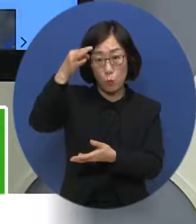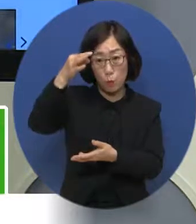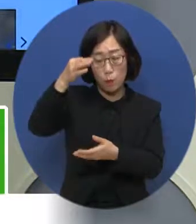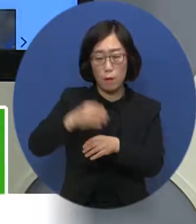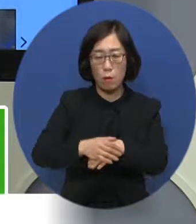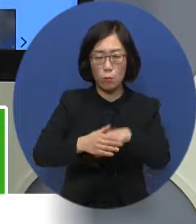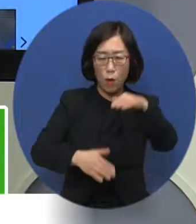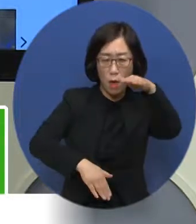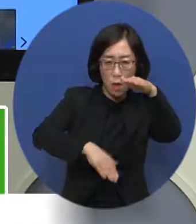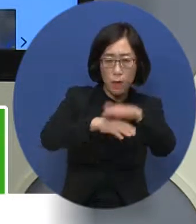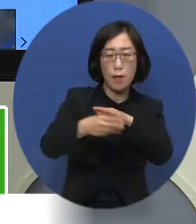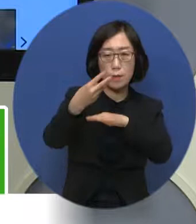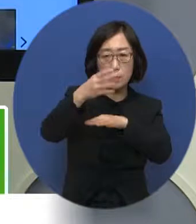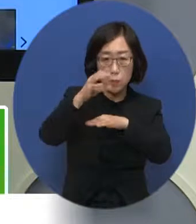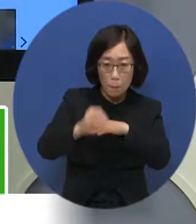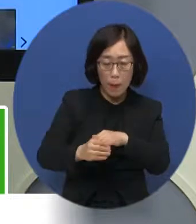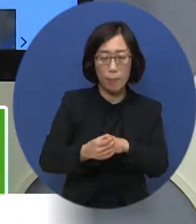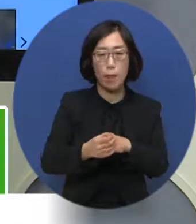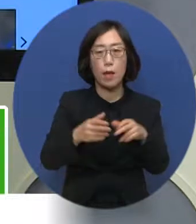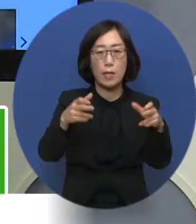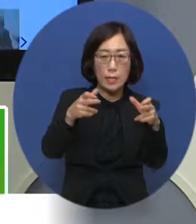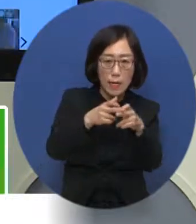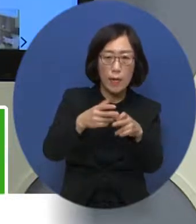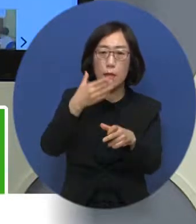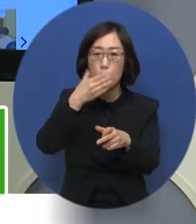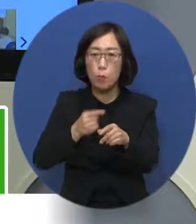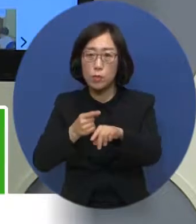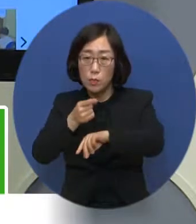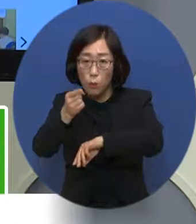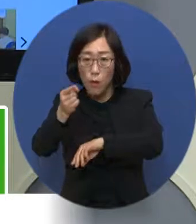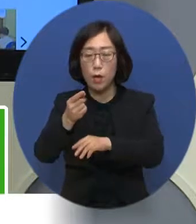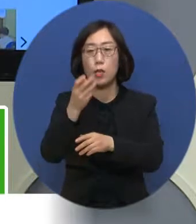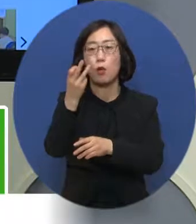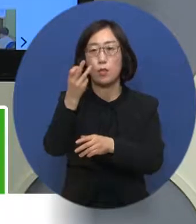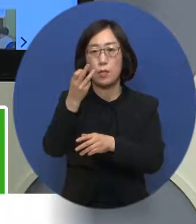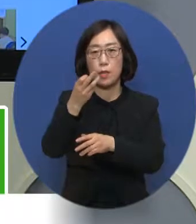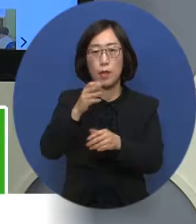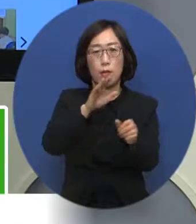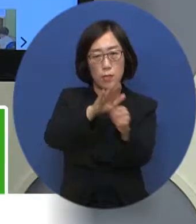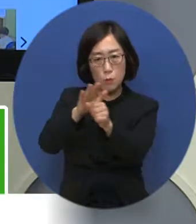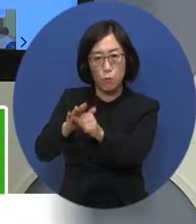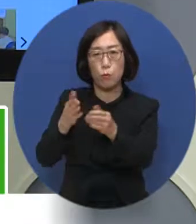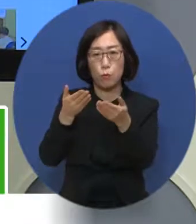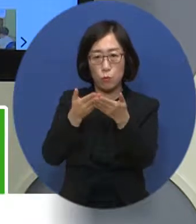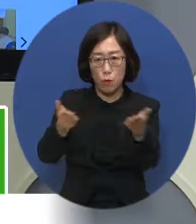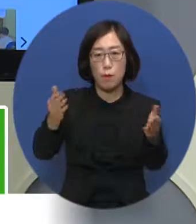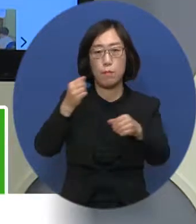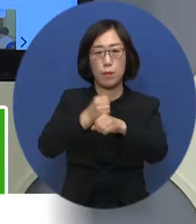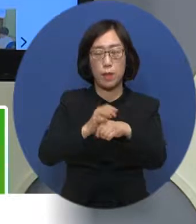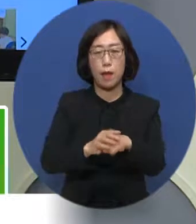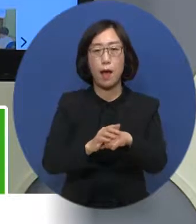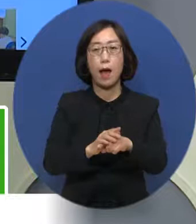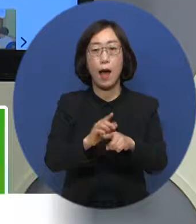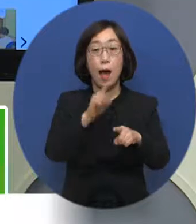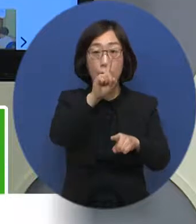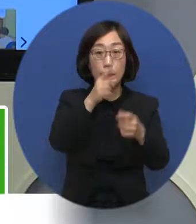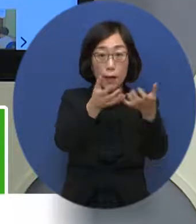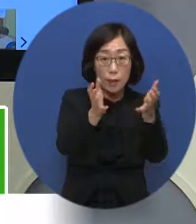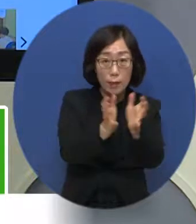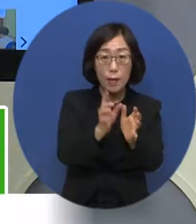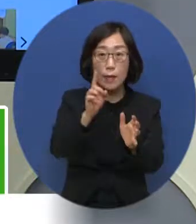3000만 원이 장애인 복지 등 13개 에 사업 유형에 지원됩니다 1개 단체 당 1개 사업만 신청이